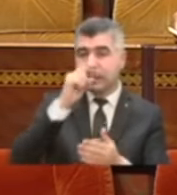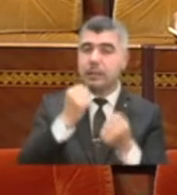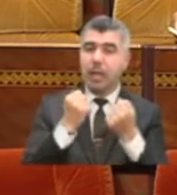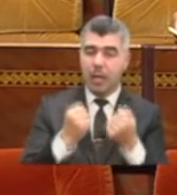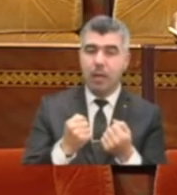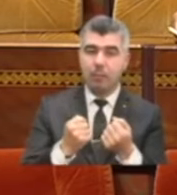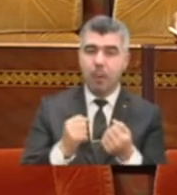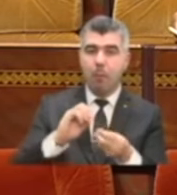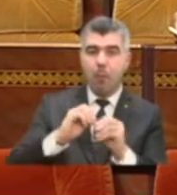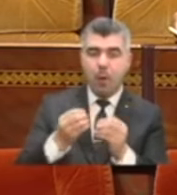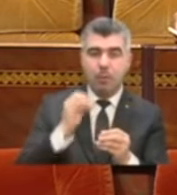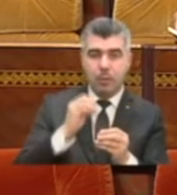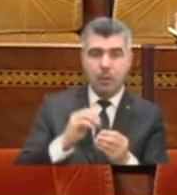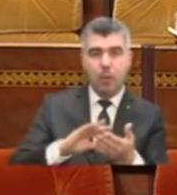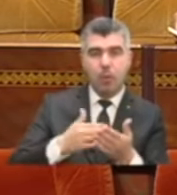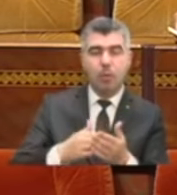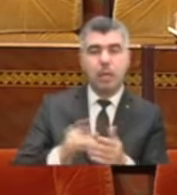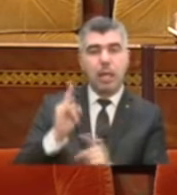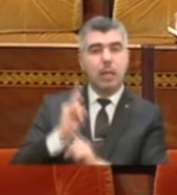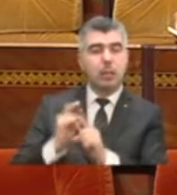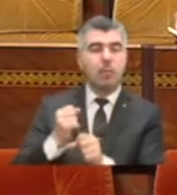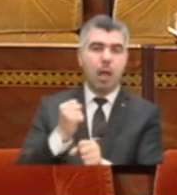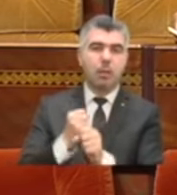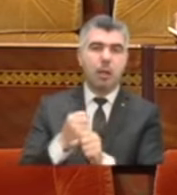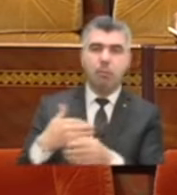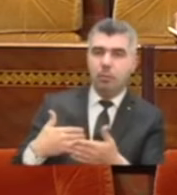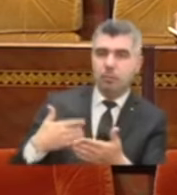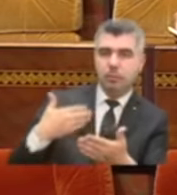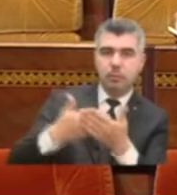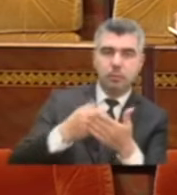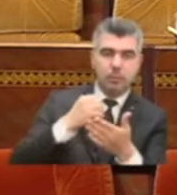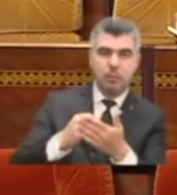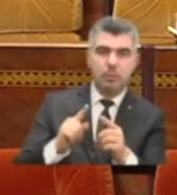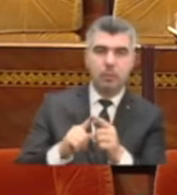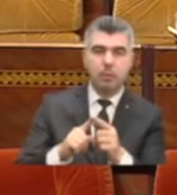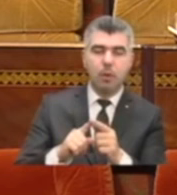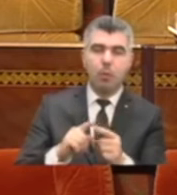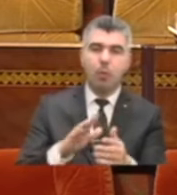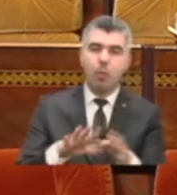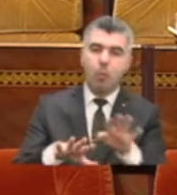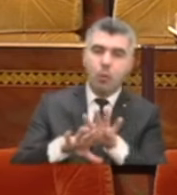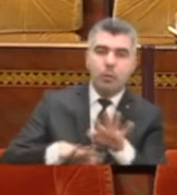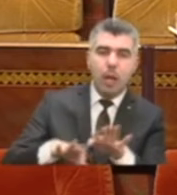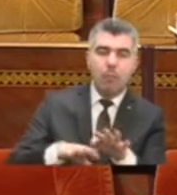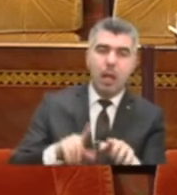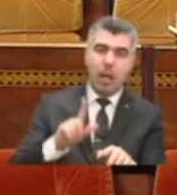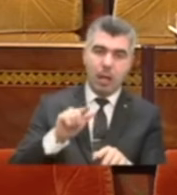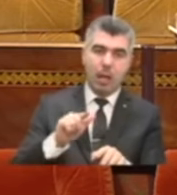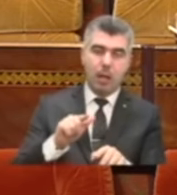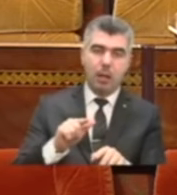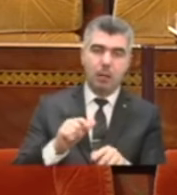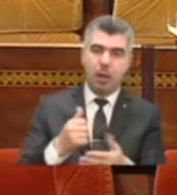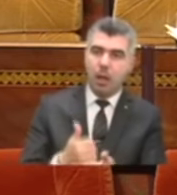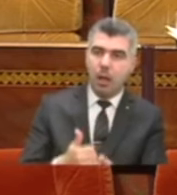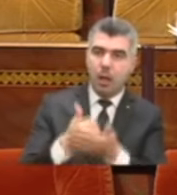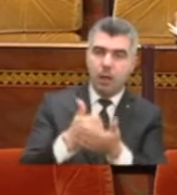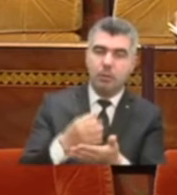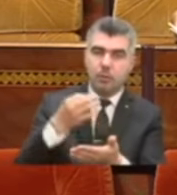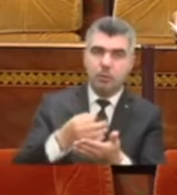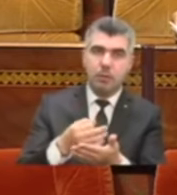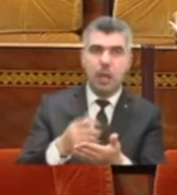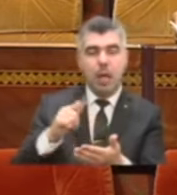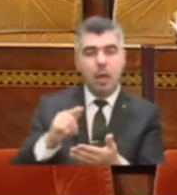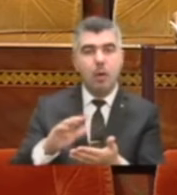الاجتماعية التي أدت رسالتها، خصوصا الكفاءات التي لازال المجتمع يحتاج إلى خبراتها، ومن جهة ثانية فئة